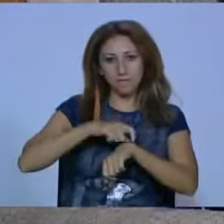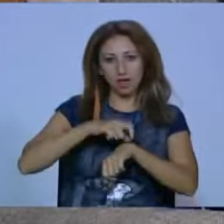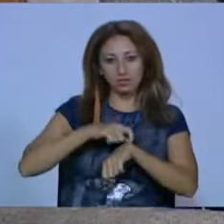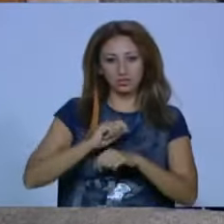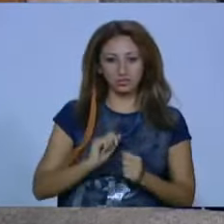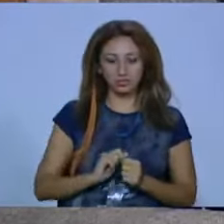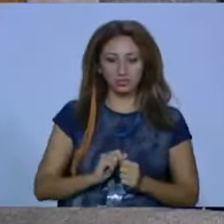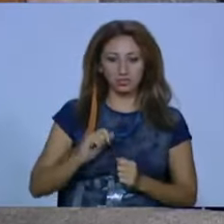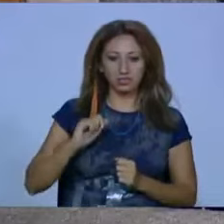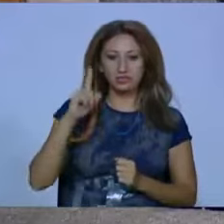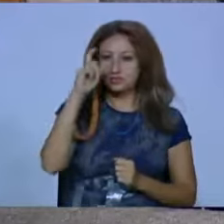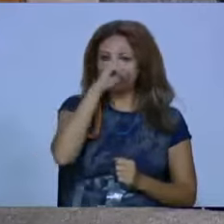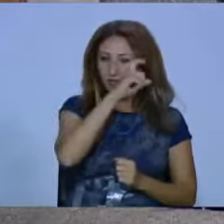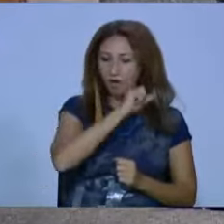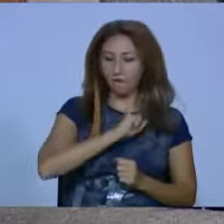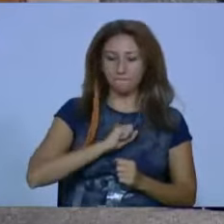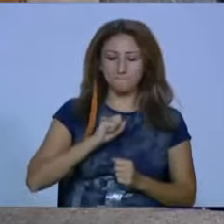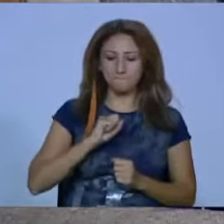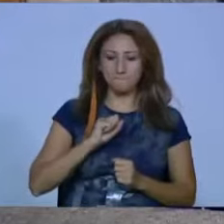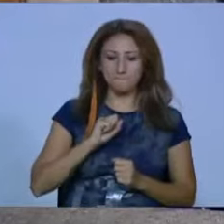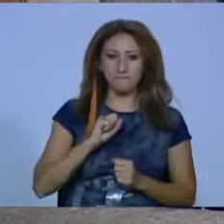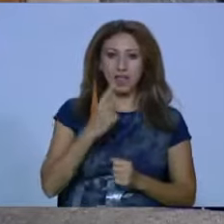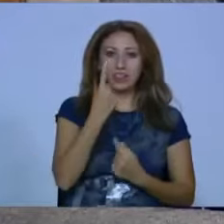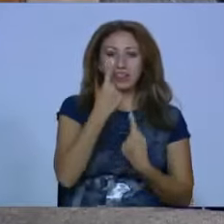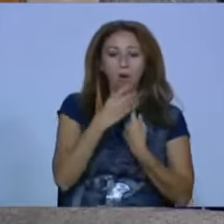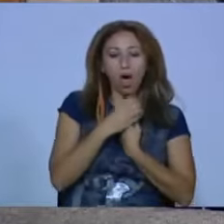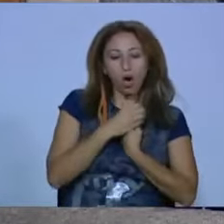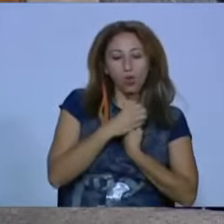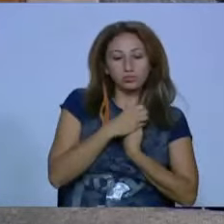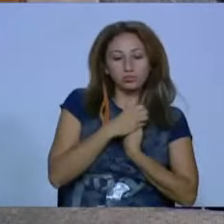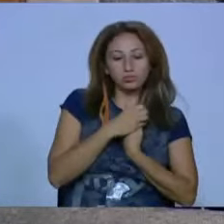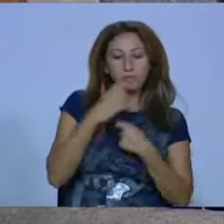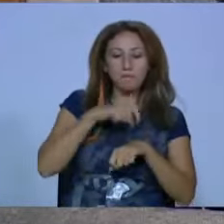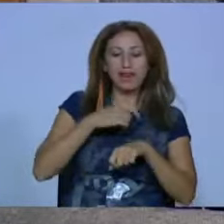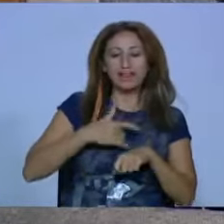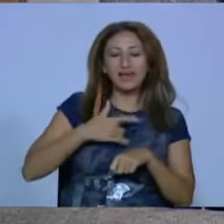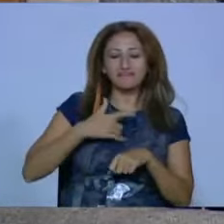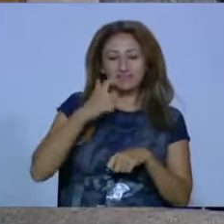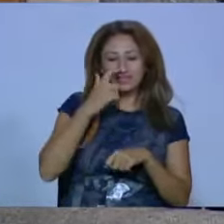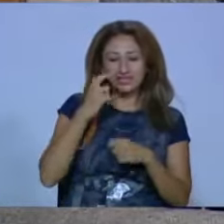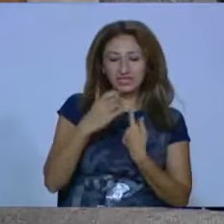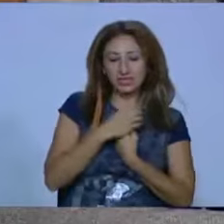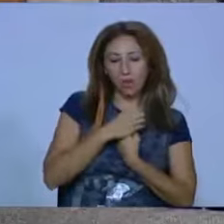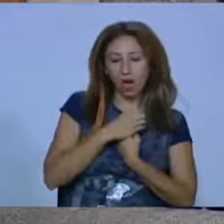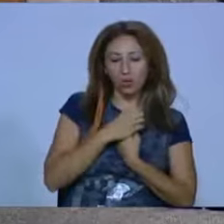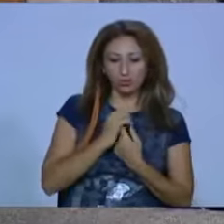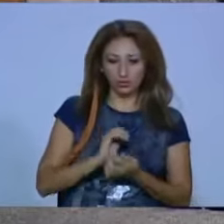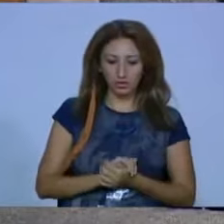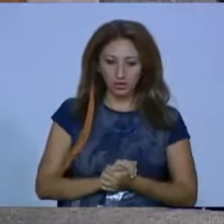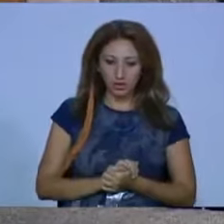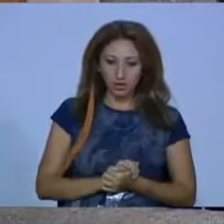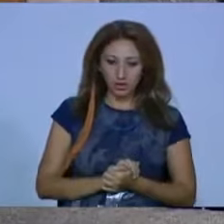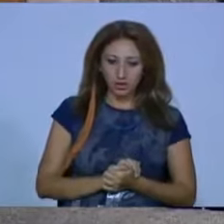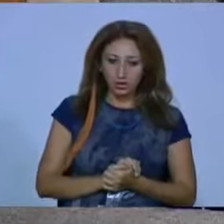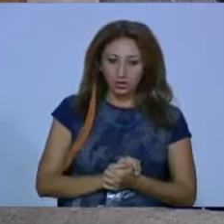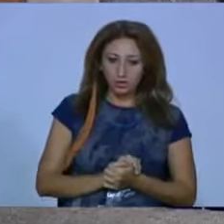بالمرض الصعب والقاسي هو التوحد، واللي واجهته موهبة فطرية من عند ربنا